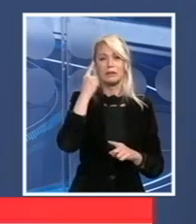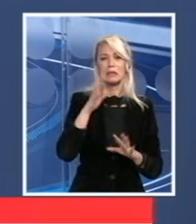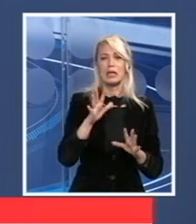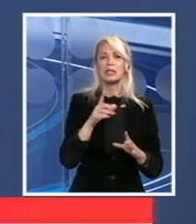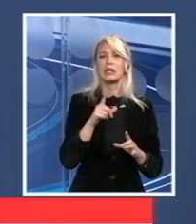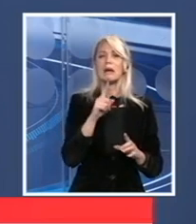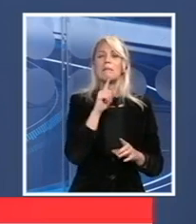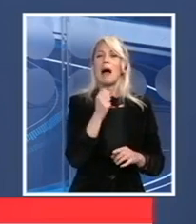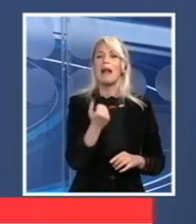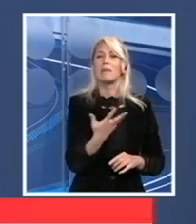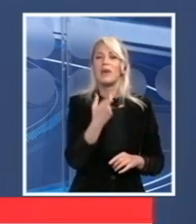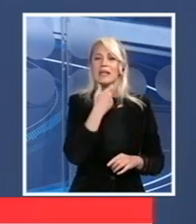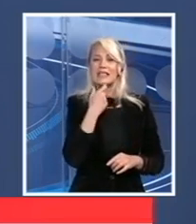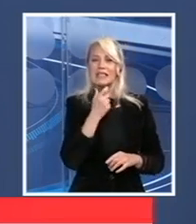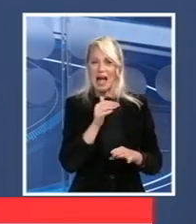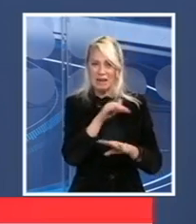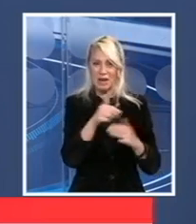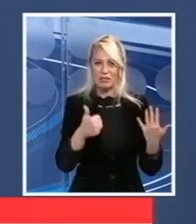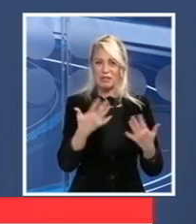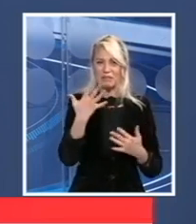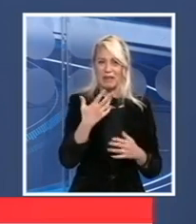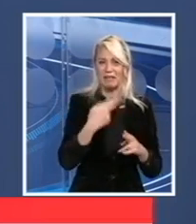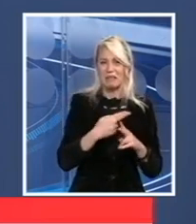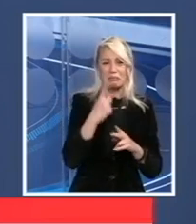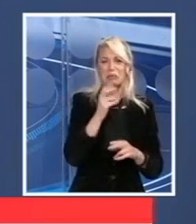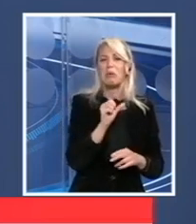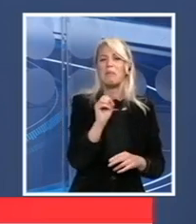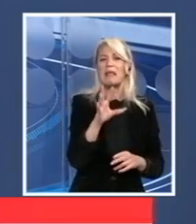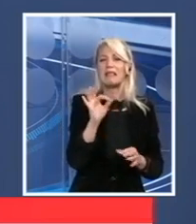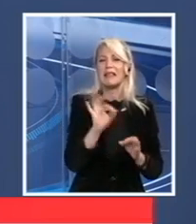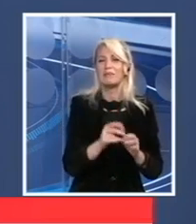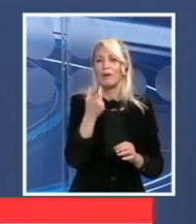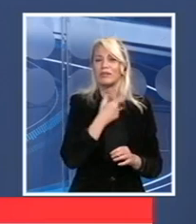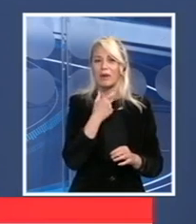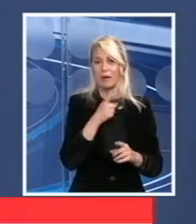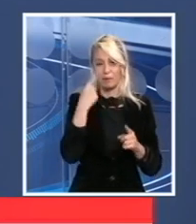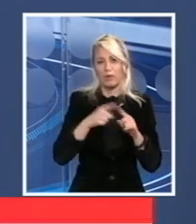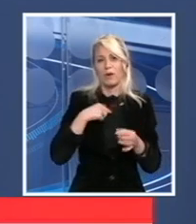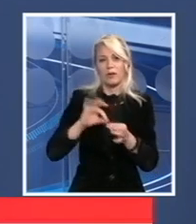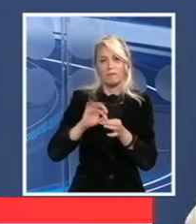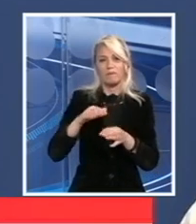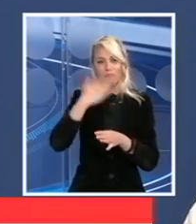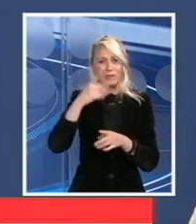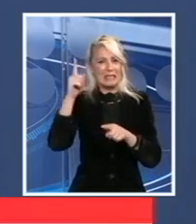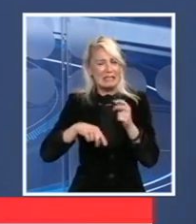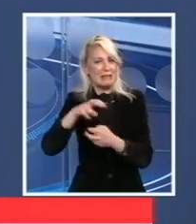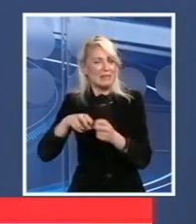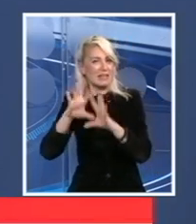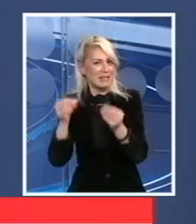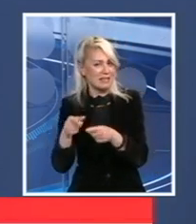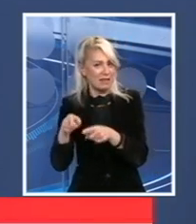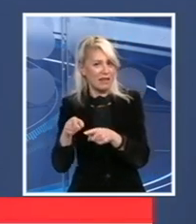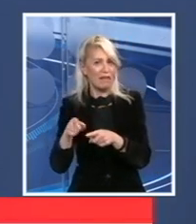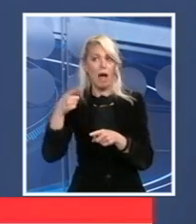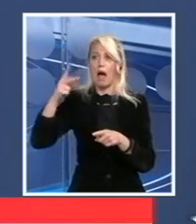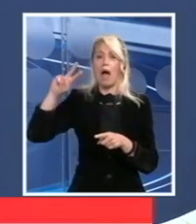15%, što je značajno manje u odnosu na druge zemlje. Međutim, videli